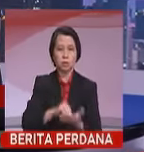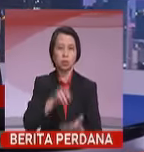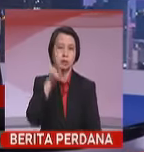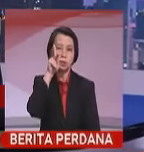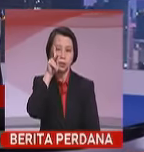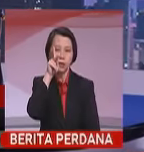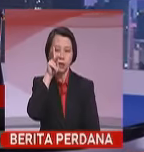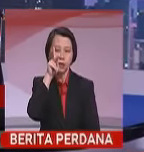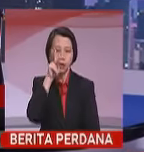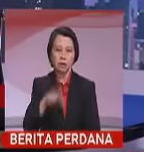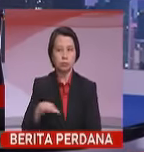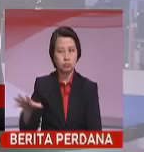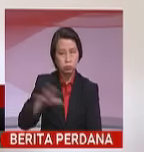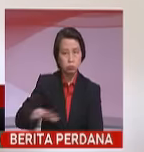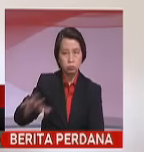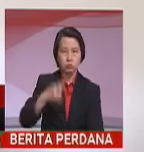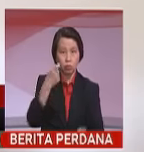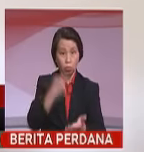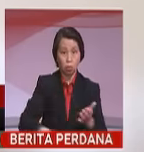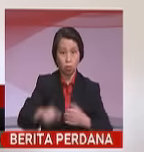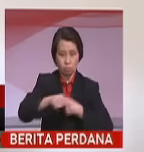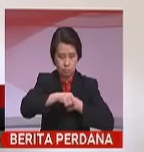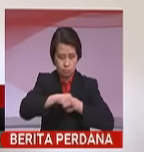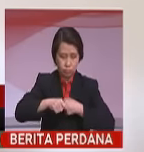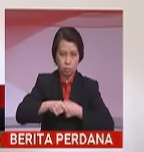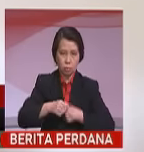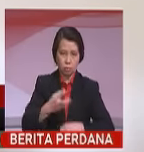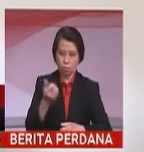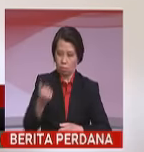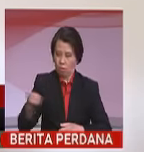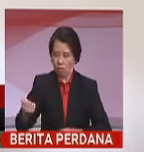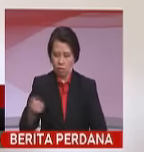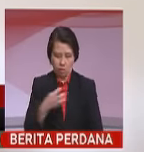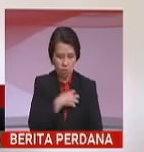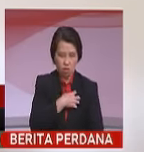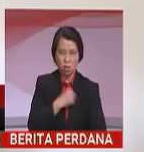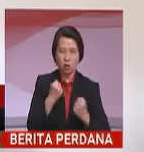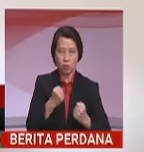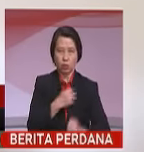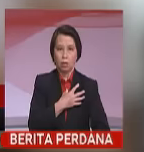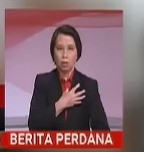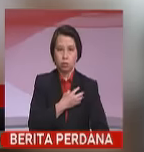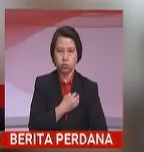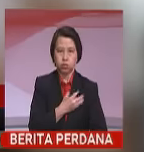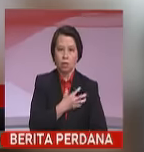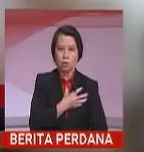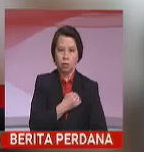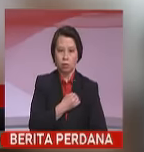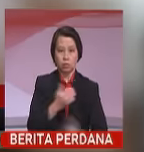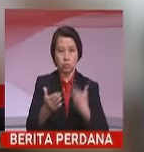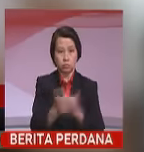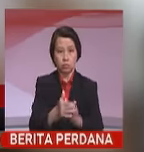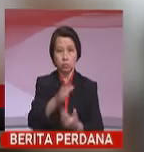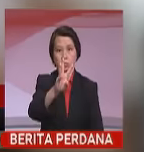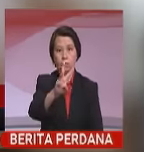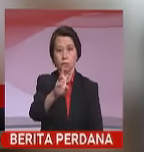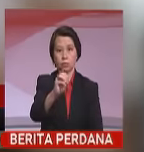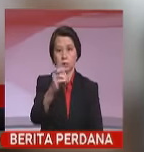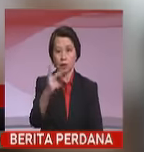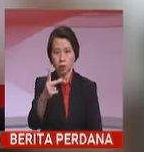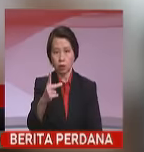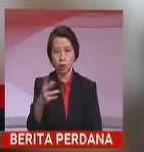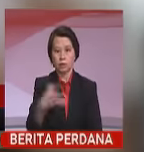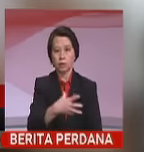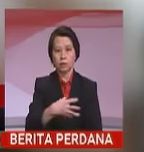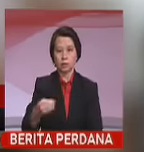Kedah. Dianggarkan kos pembedahan dan pemasangan alat menstabilkan denyutan jantung itu mencecah RM60,000. Dalam